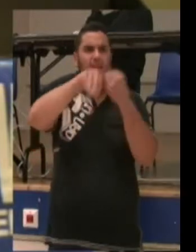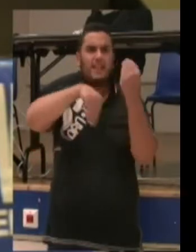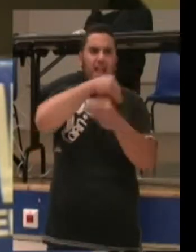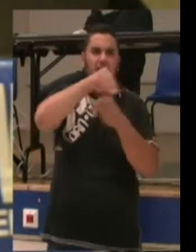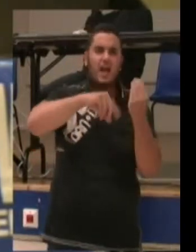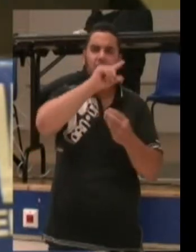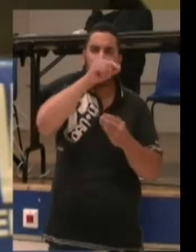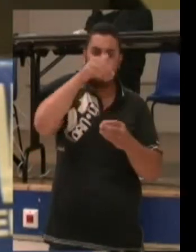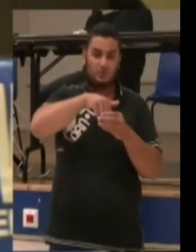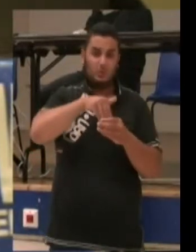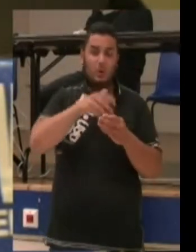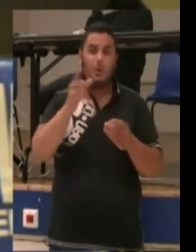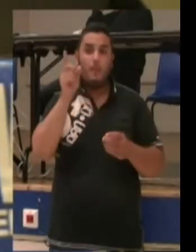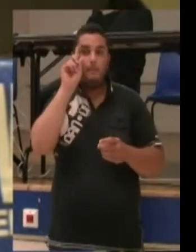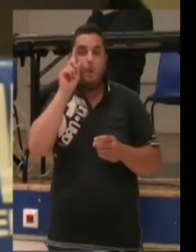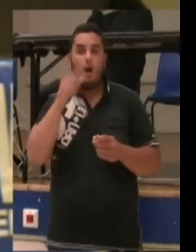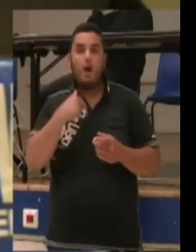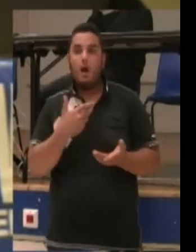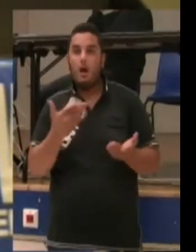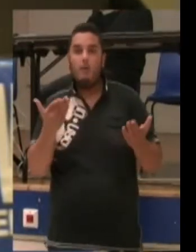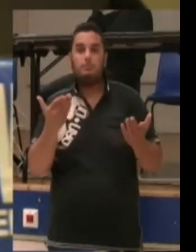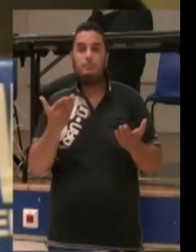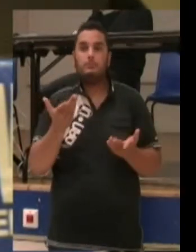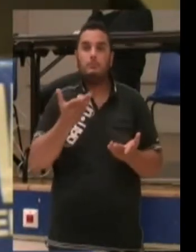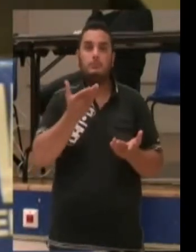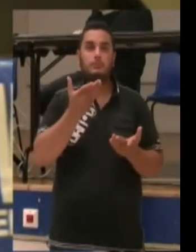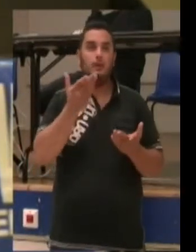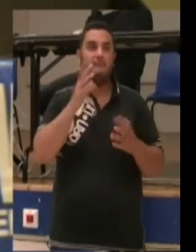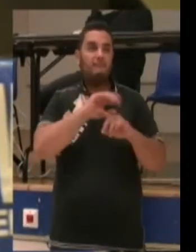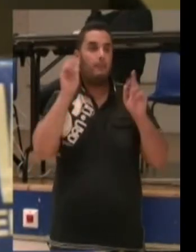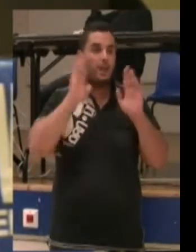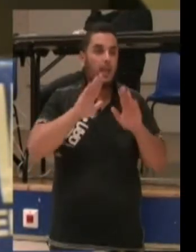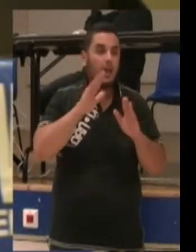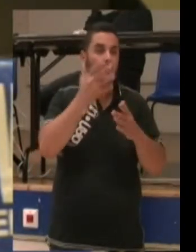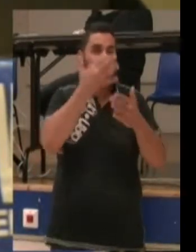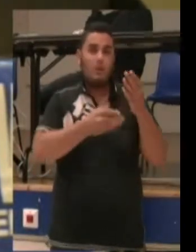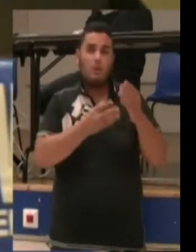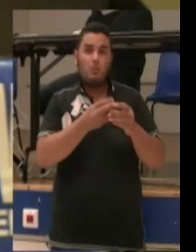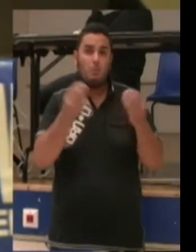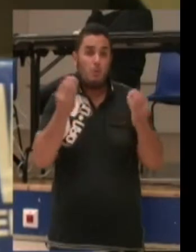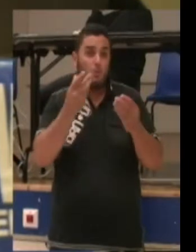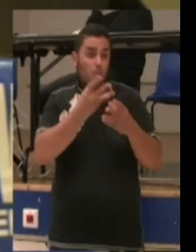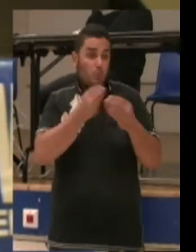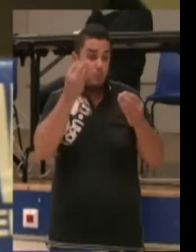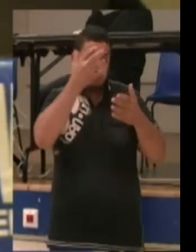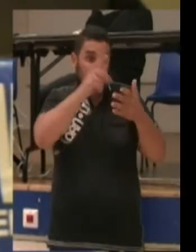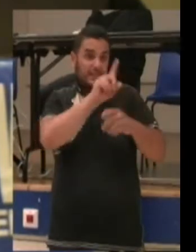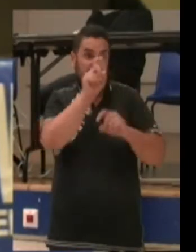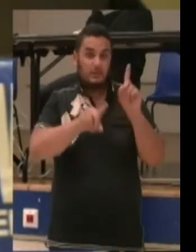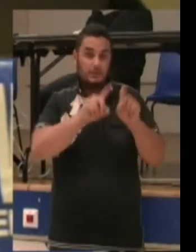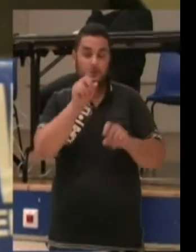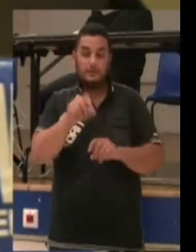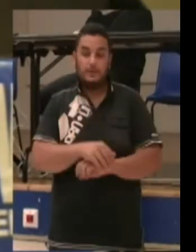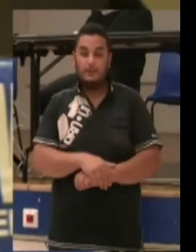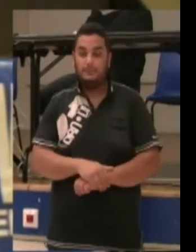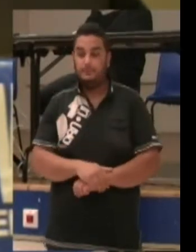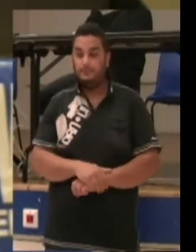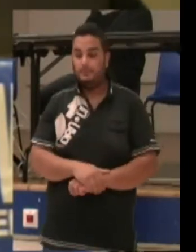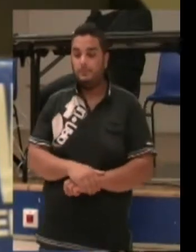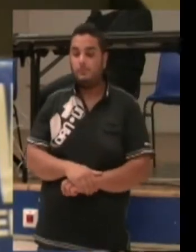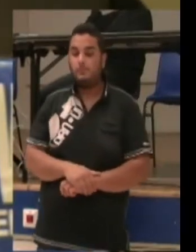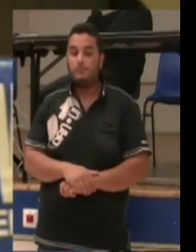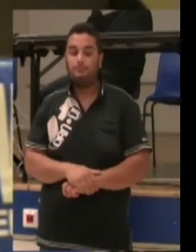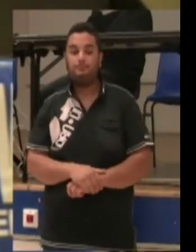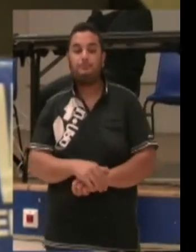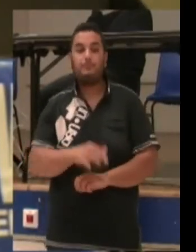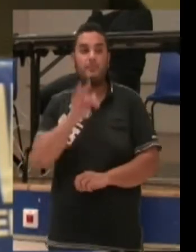Toutes ces composantes de notre culte qui, malheureusement, sont devenues simplement des façades. Alors, à l'UFCM,